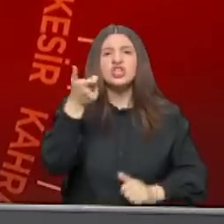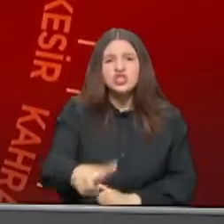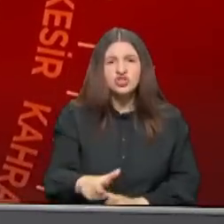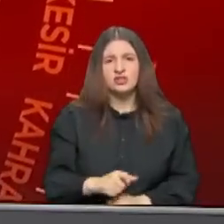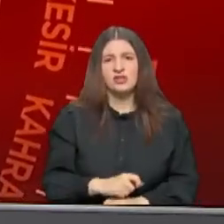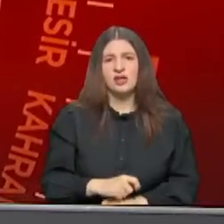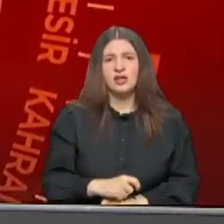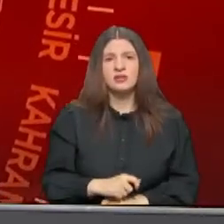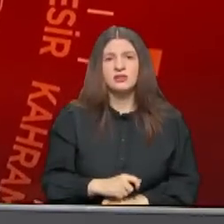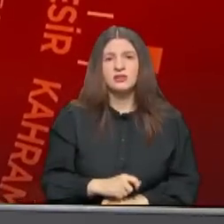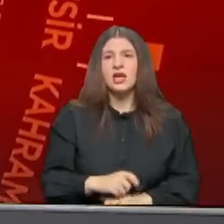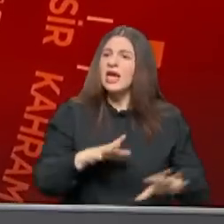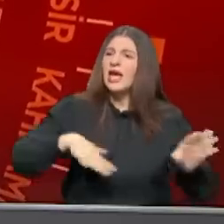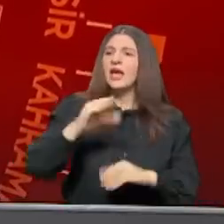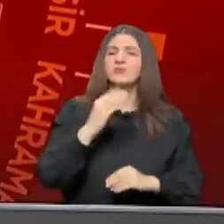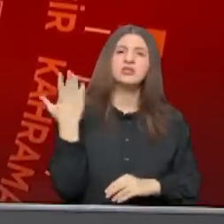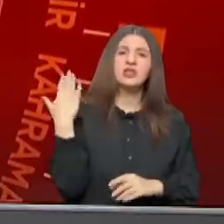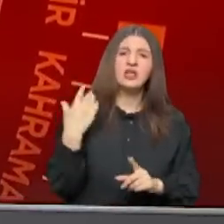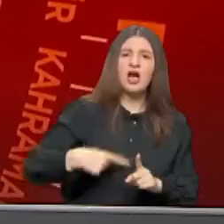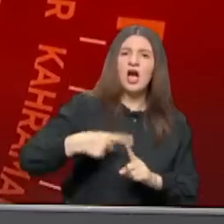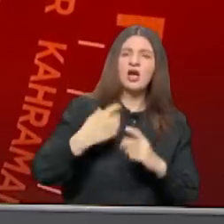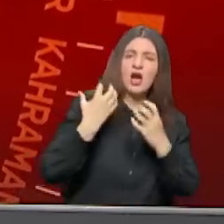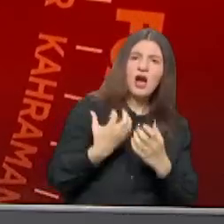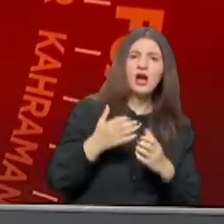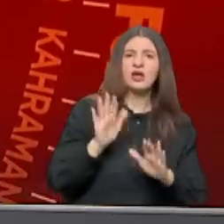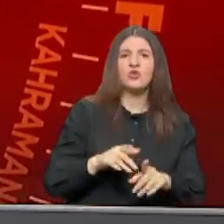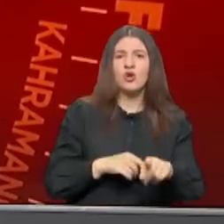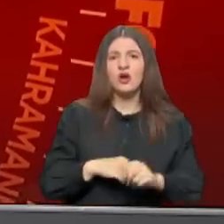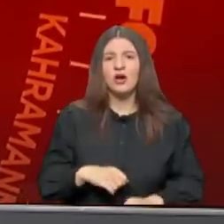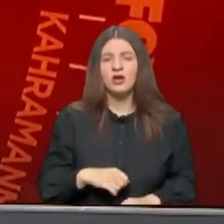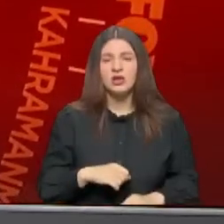işçisine hepsinin sırtına yükleniyor.